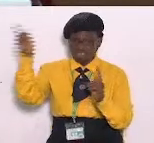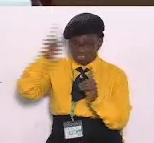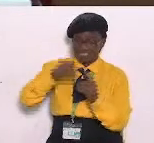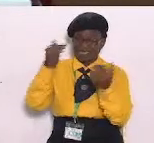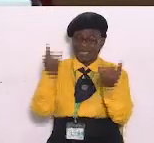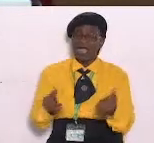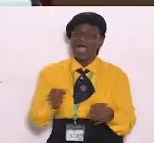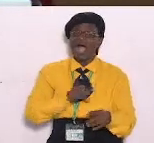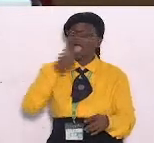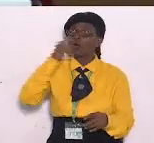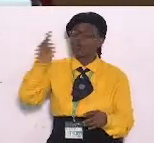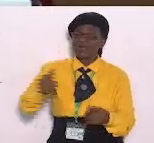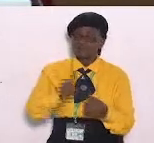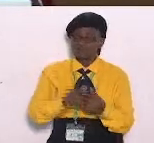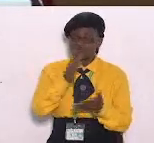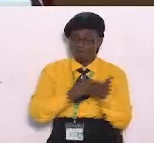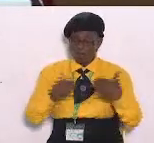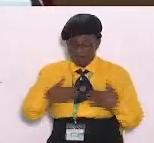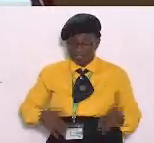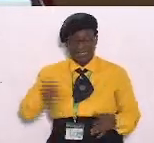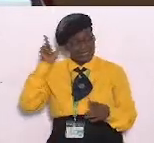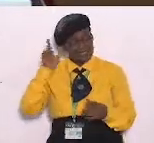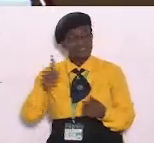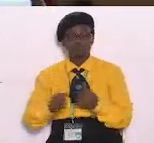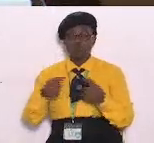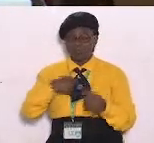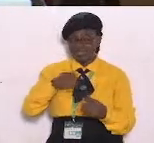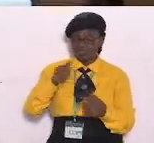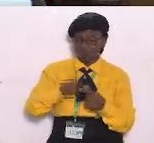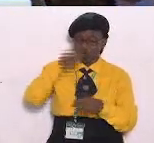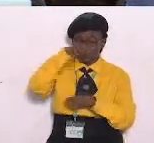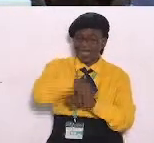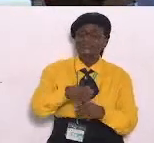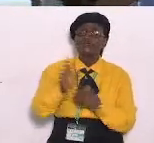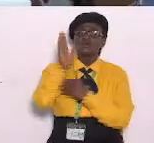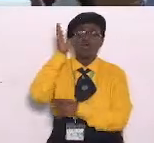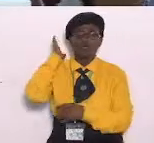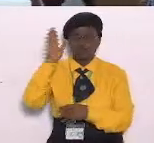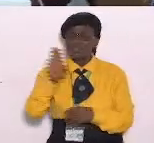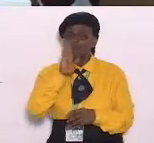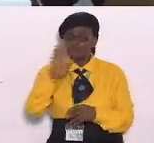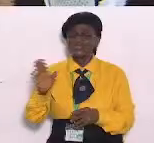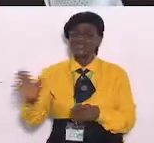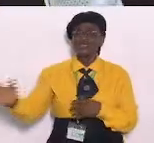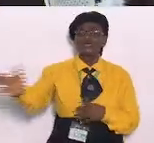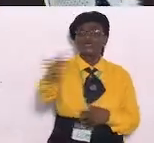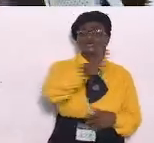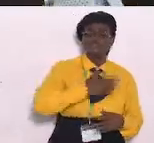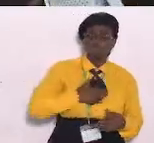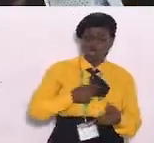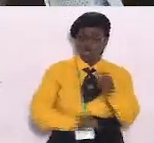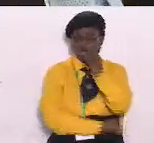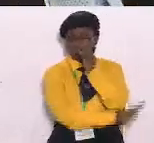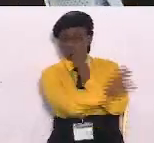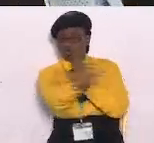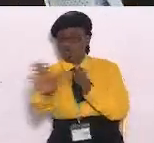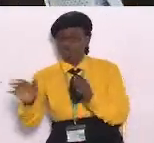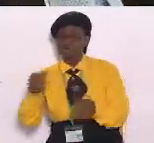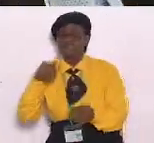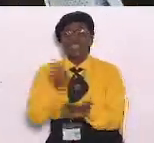maintenant je dé quelquun quiéoute cette nuit Dieu sera ta